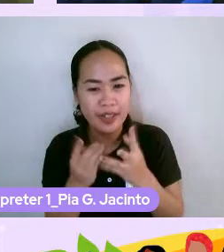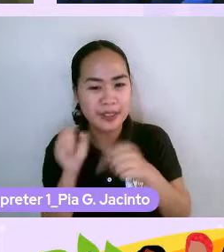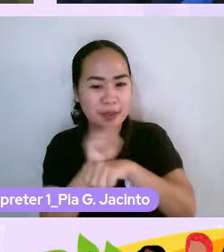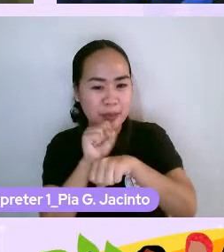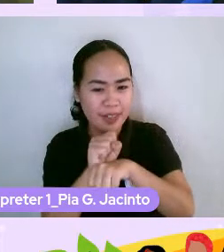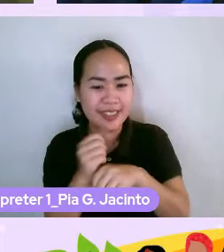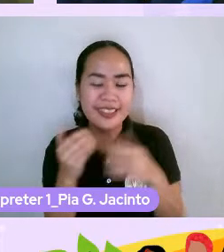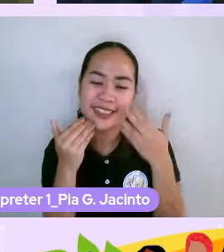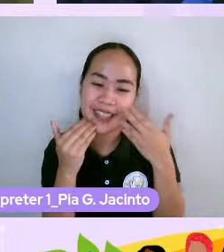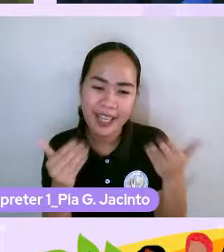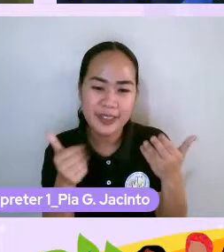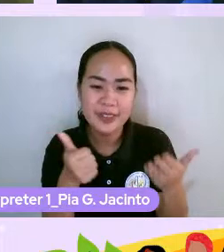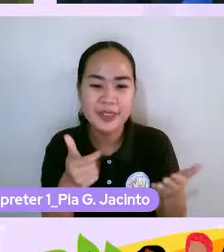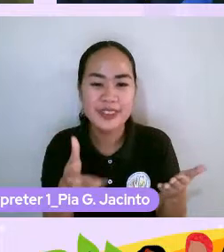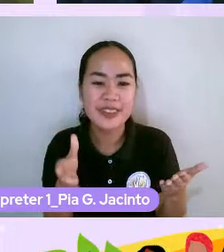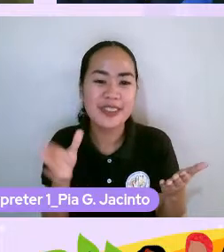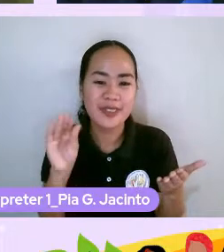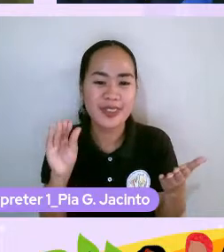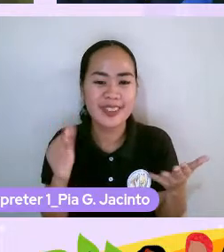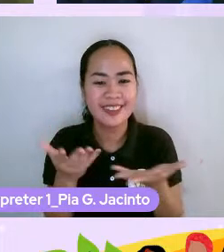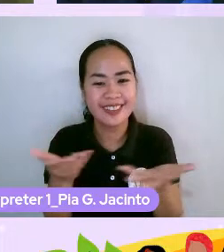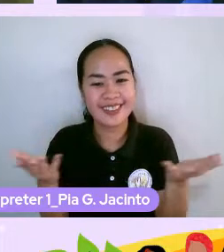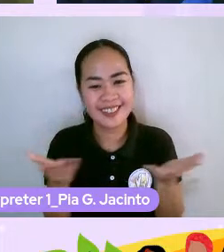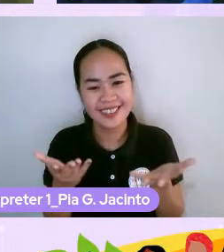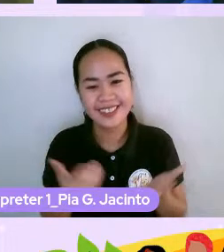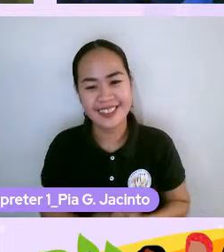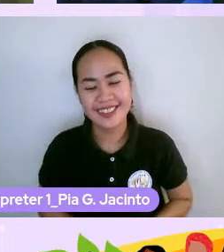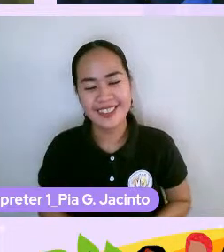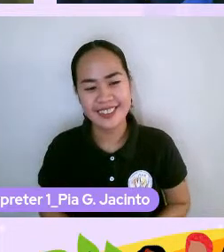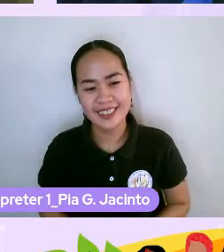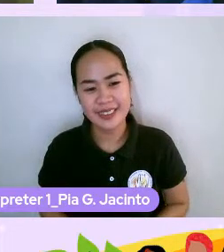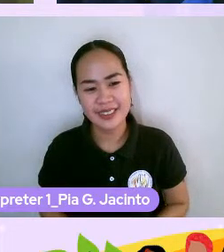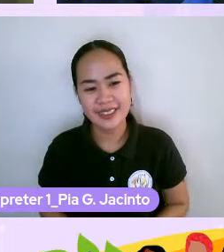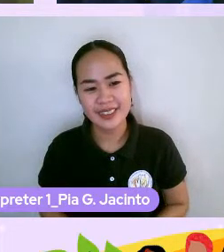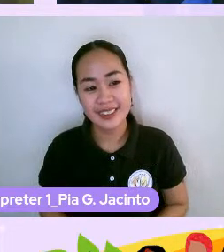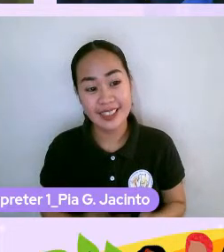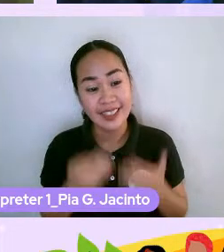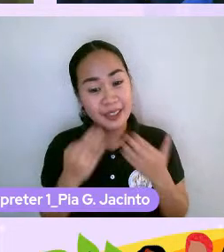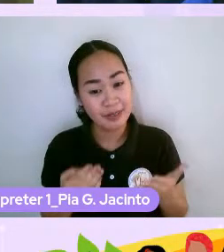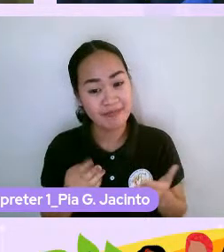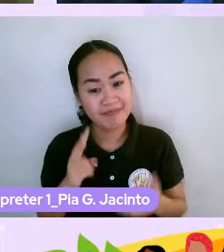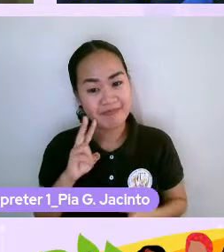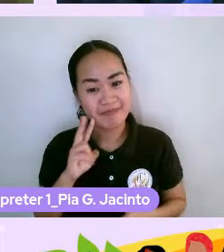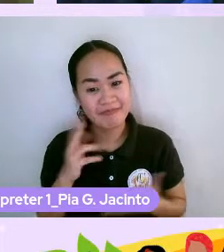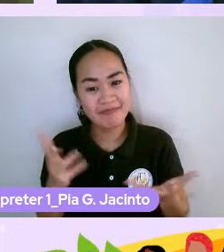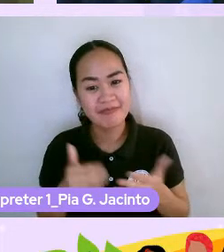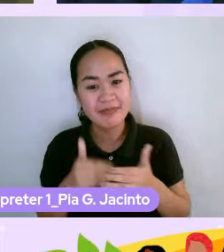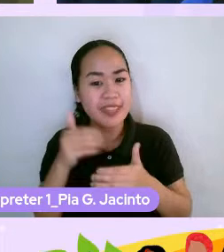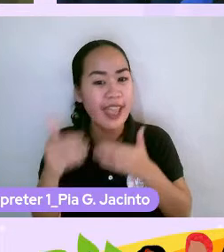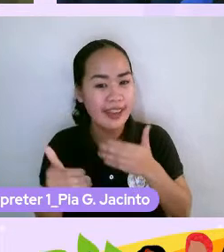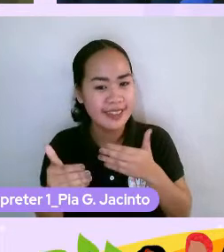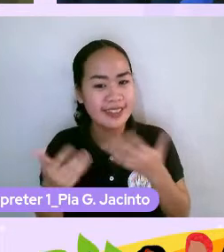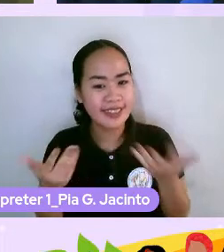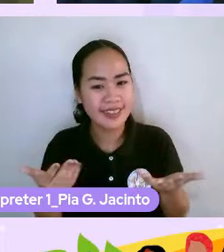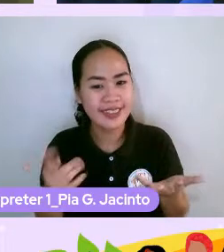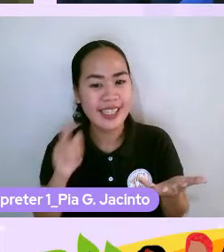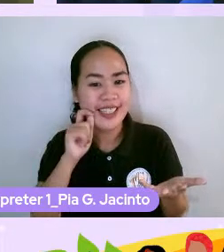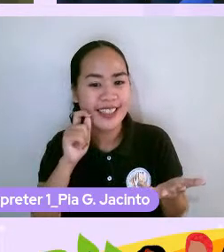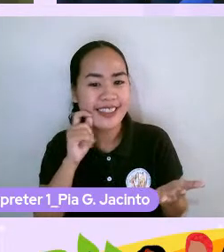at magandang hapon sa ating lahat. Thank you, Ms. Vange. And next po tayo kay Ms. Tess po.